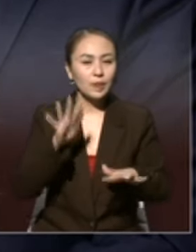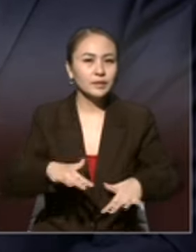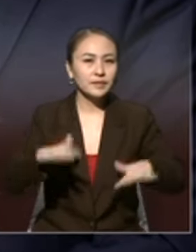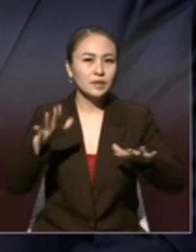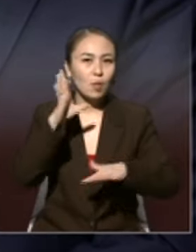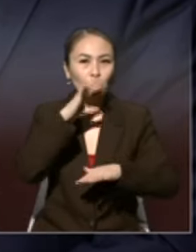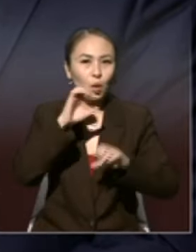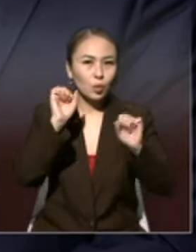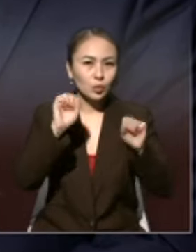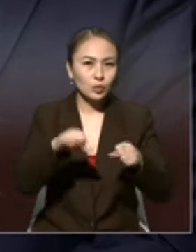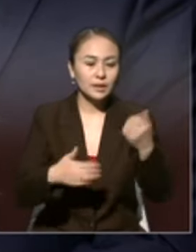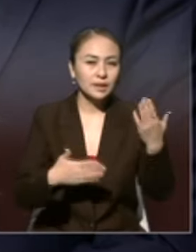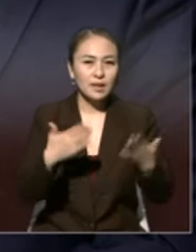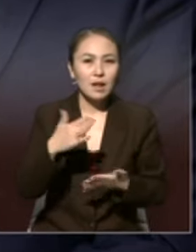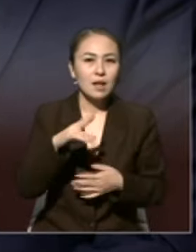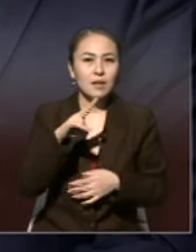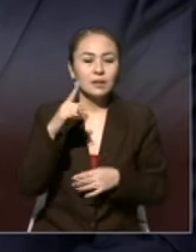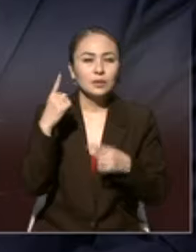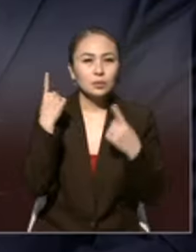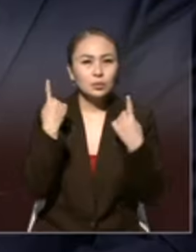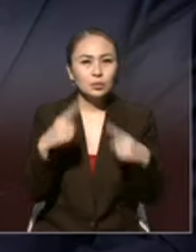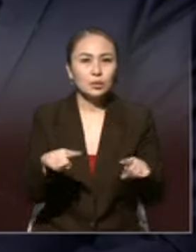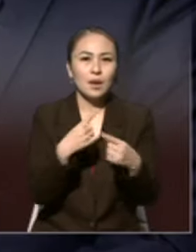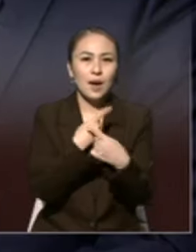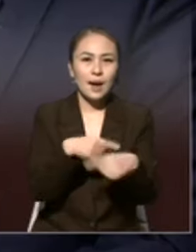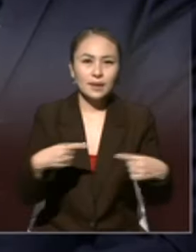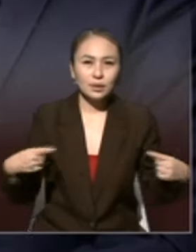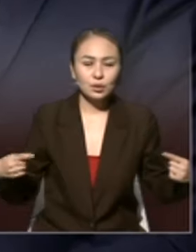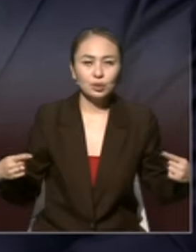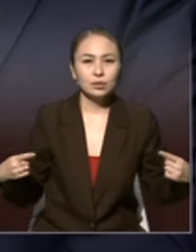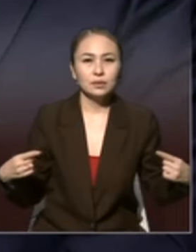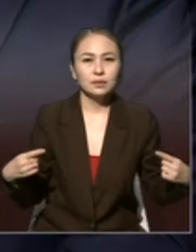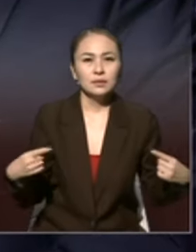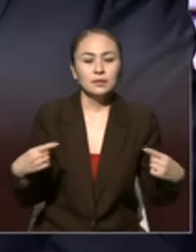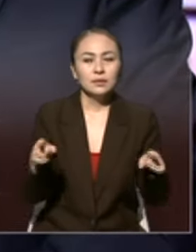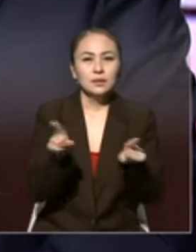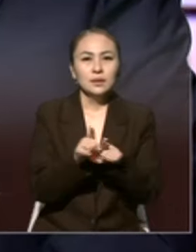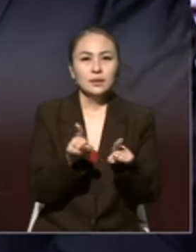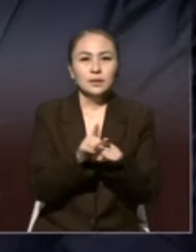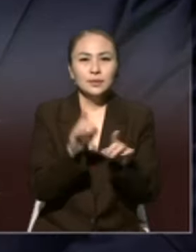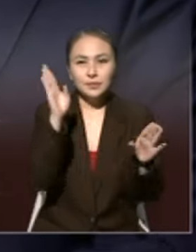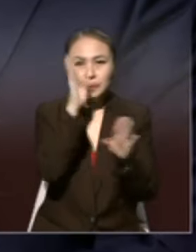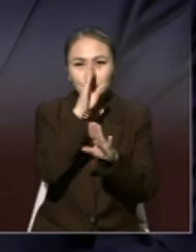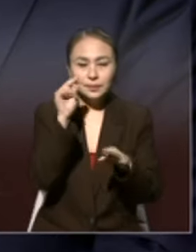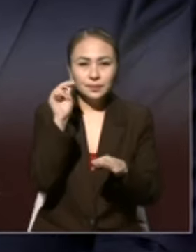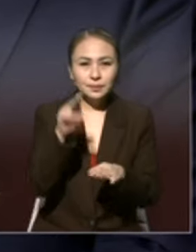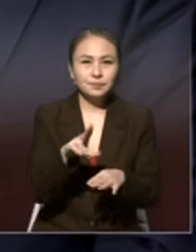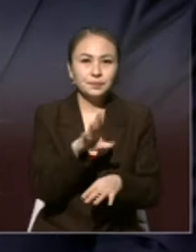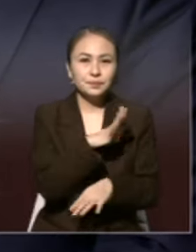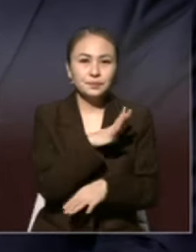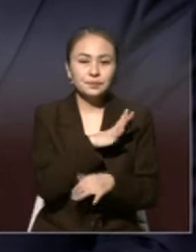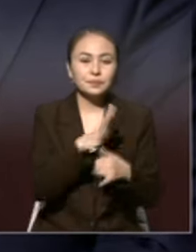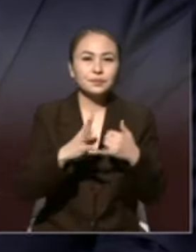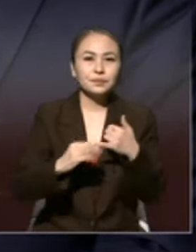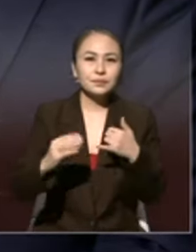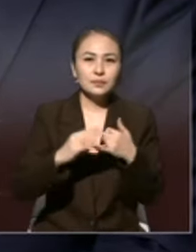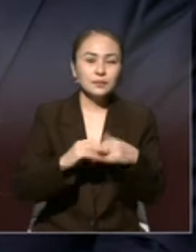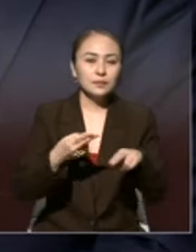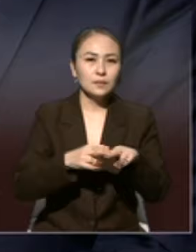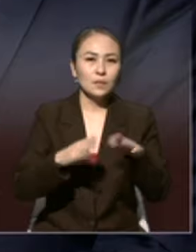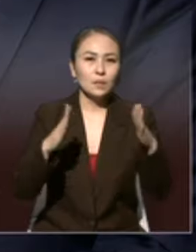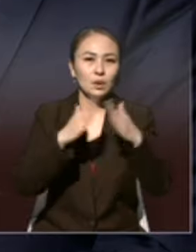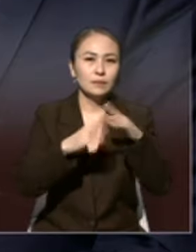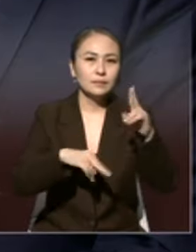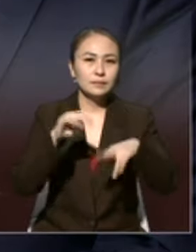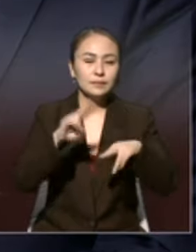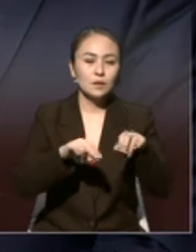мүмкін, немесе сел, лавина, басқа да әртүрлі табиғат қапатқа енді кез болатын жерлер. Ол жерлерге үй соға